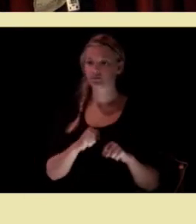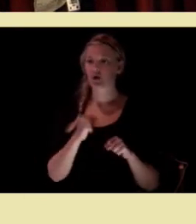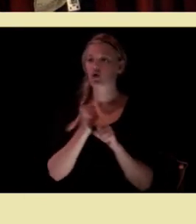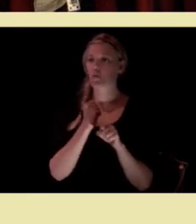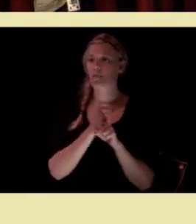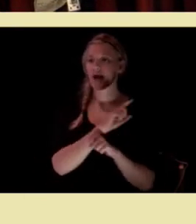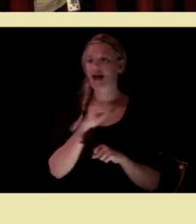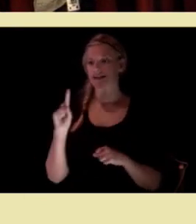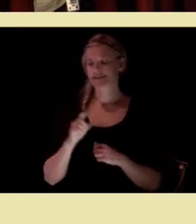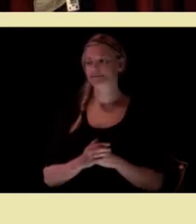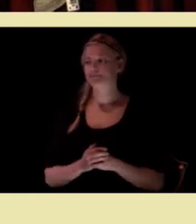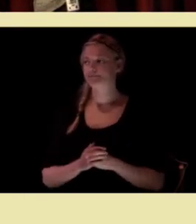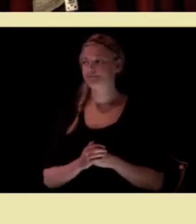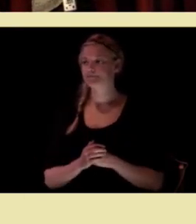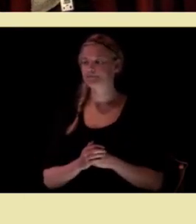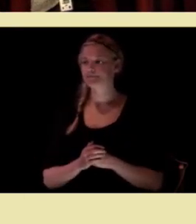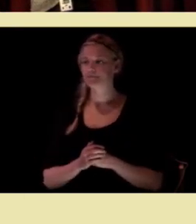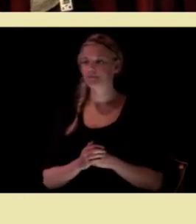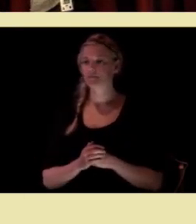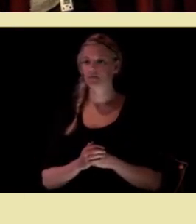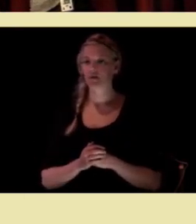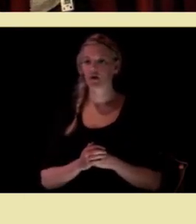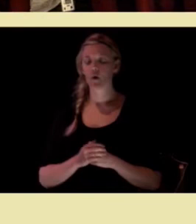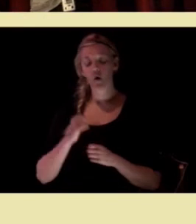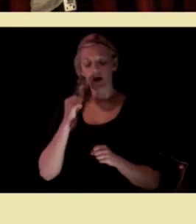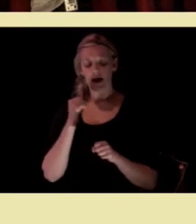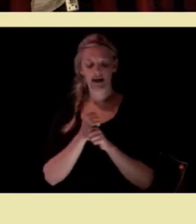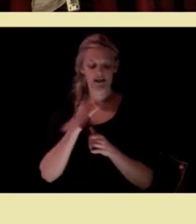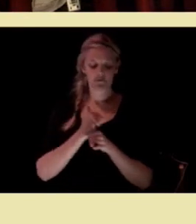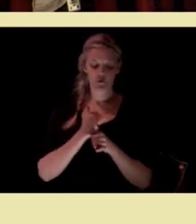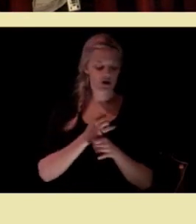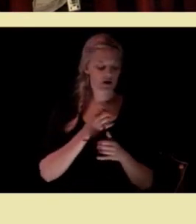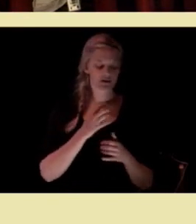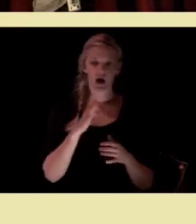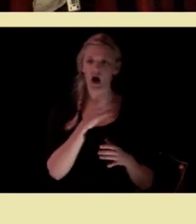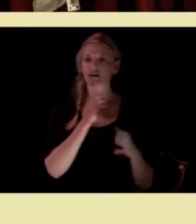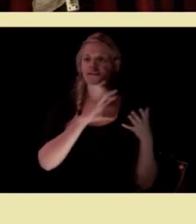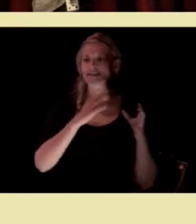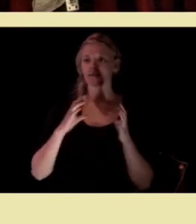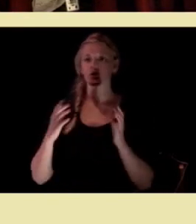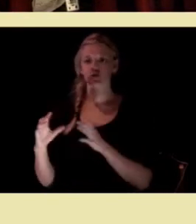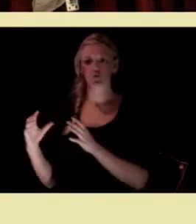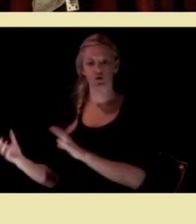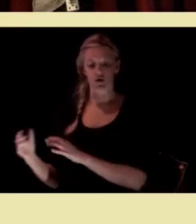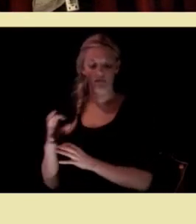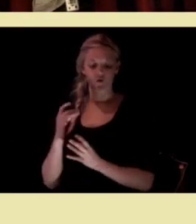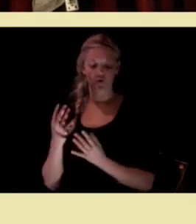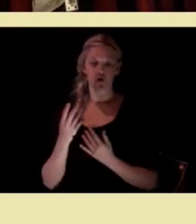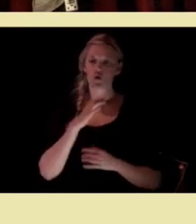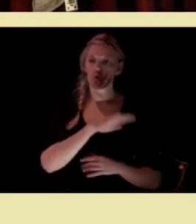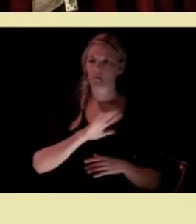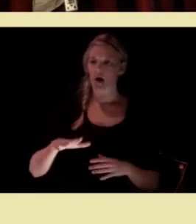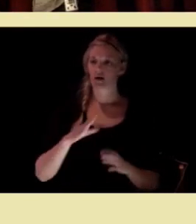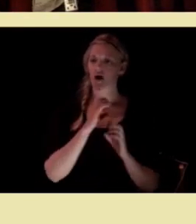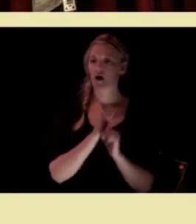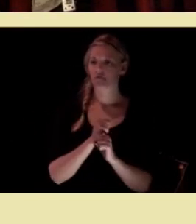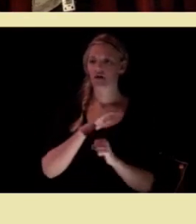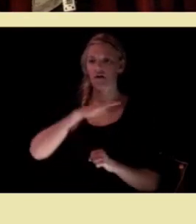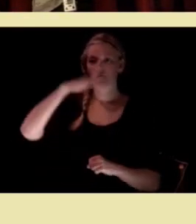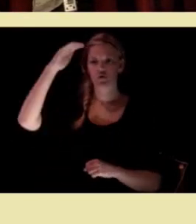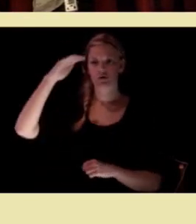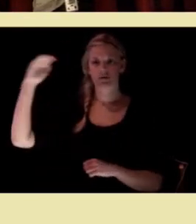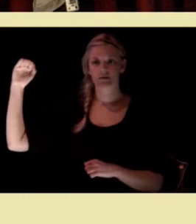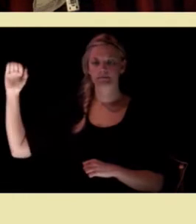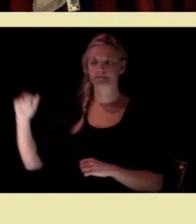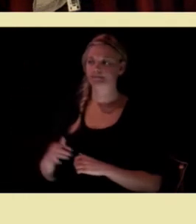tiden. Og vi gjør det i egentlig hvordan situasjoner som helst, der unger er veldig avhengige av voksne, og derfor